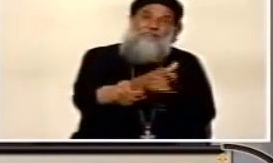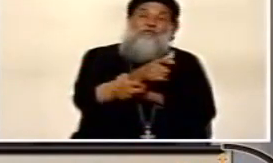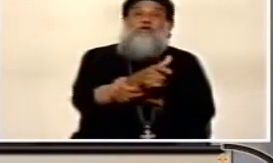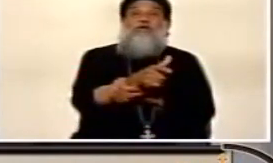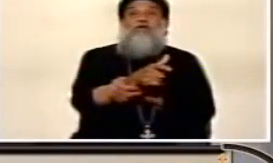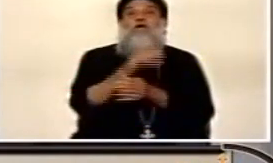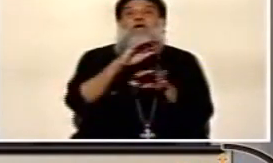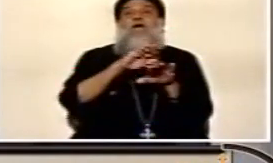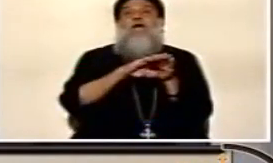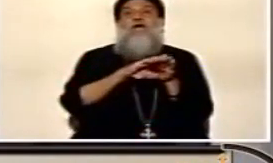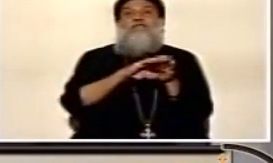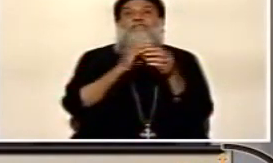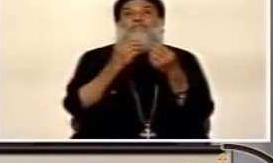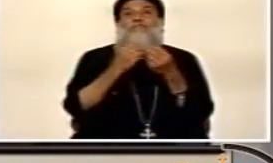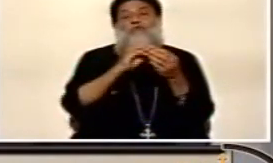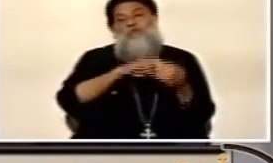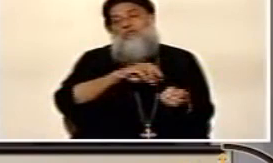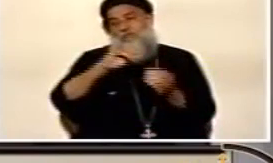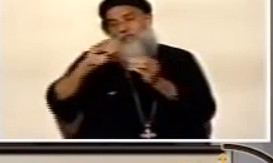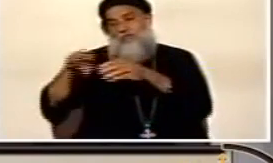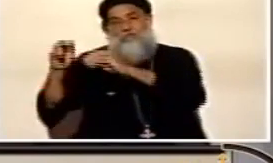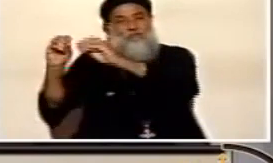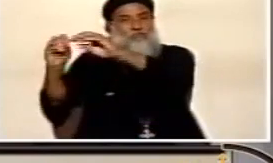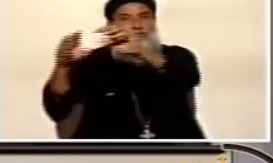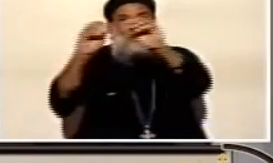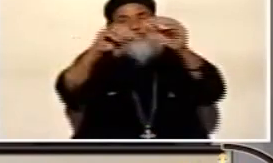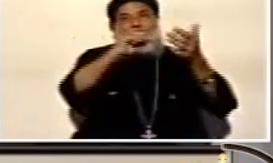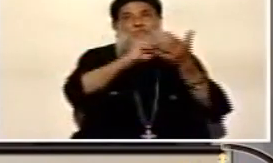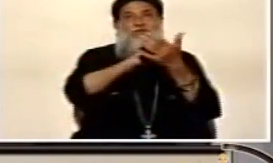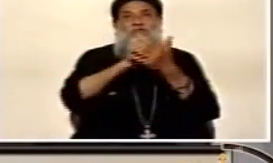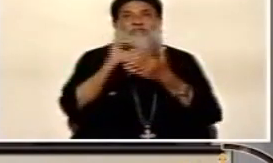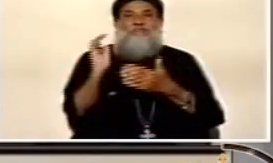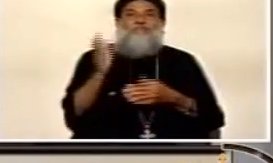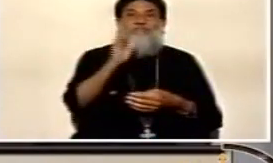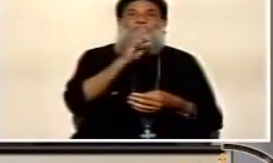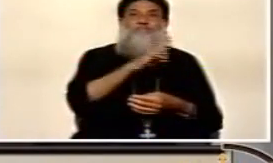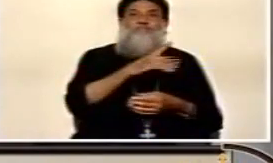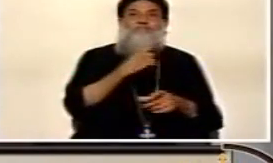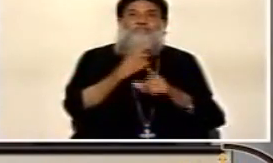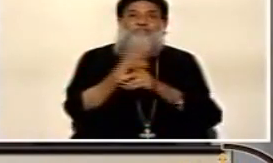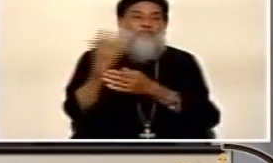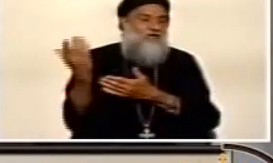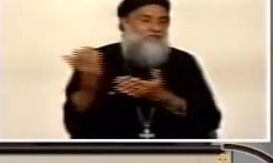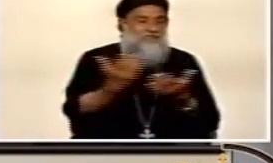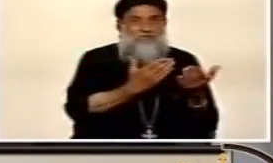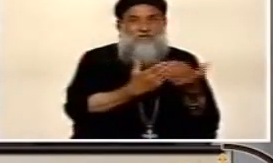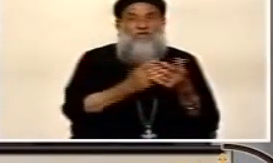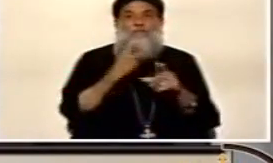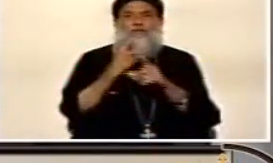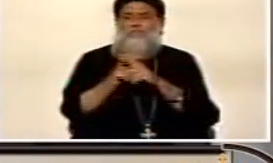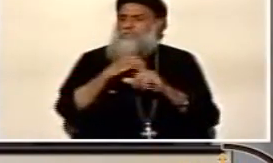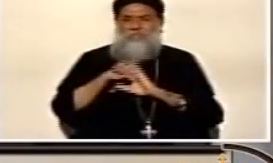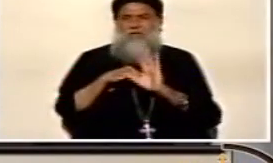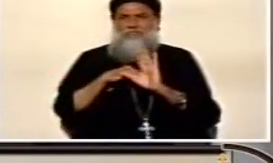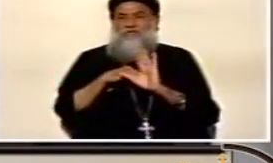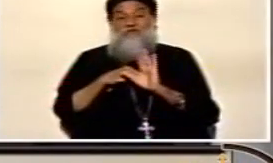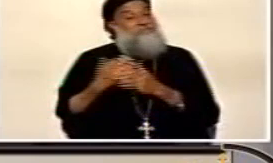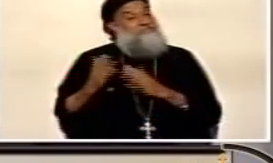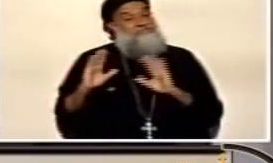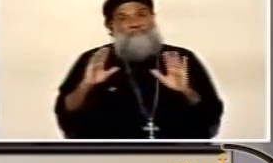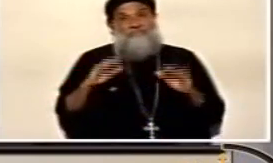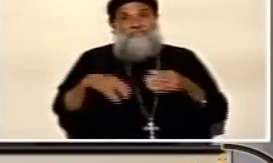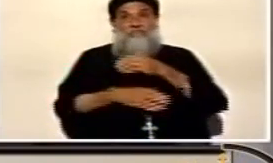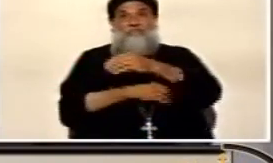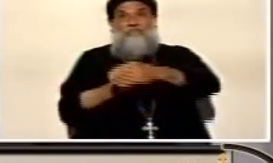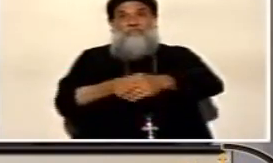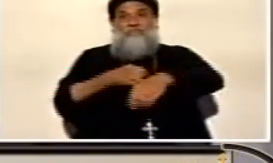فهناك أقيموا ومن هناك أخرجوا، وكل من لا يقبلكم فاخرجوا من تلك المدينة، وانفضوا الغبار